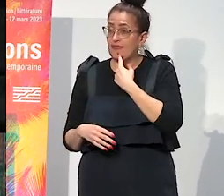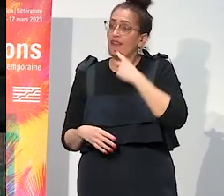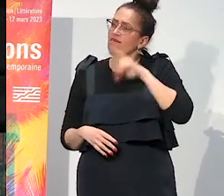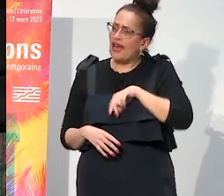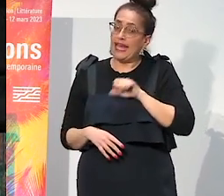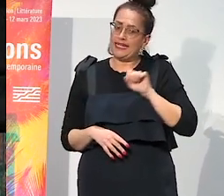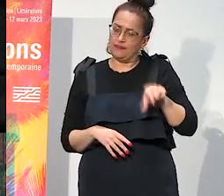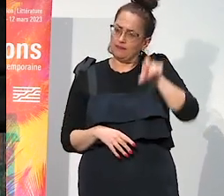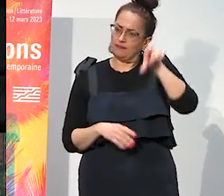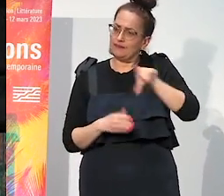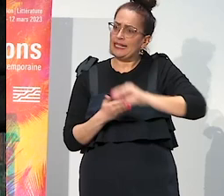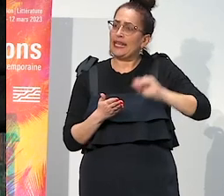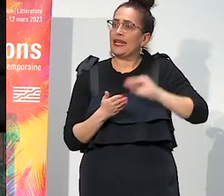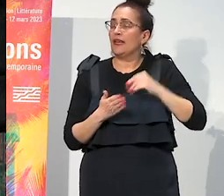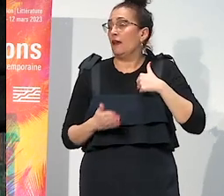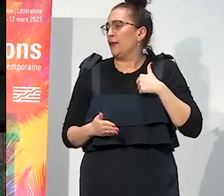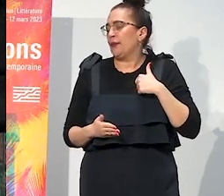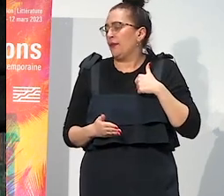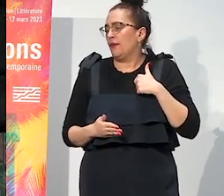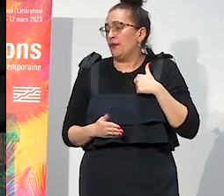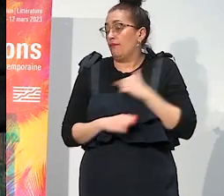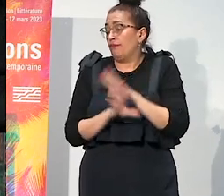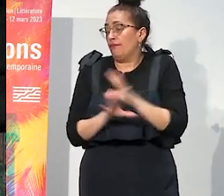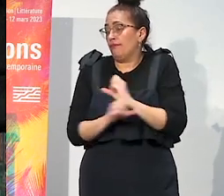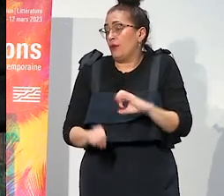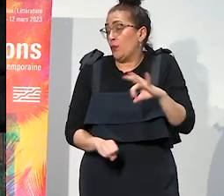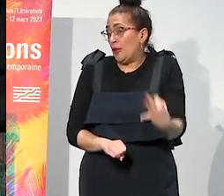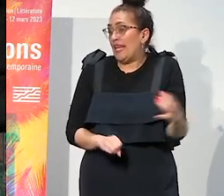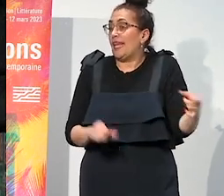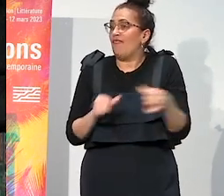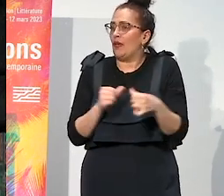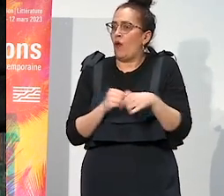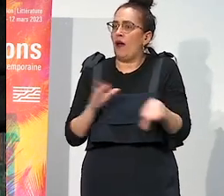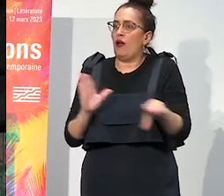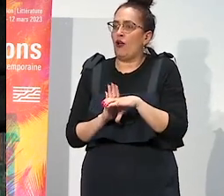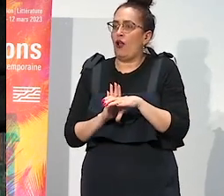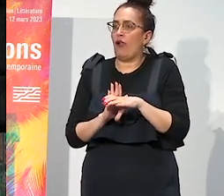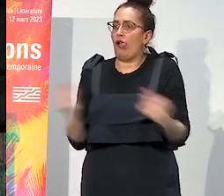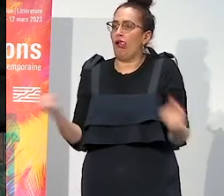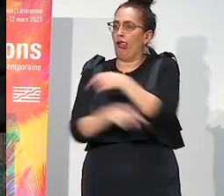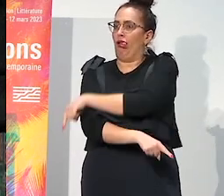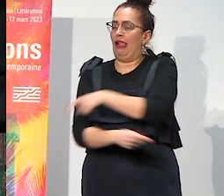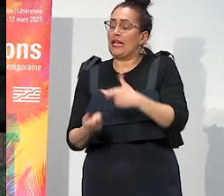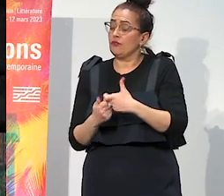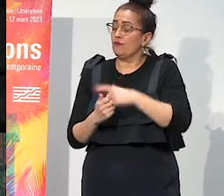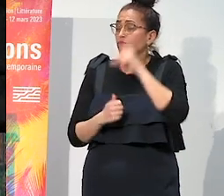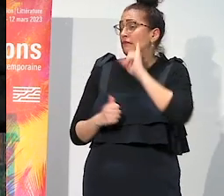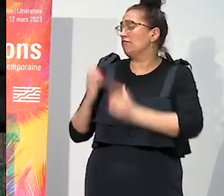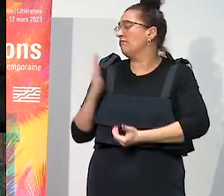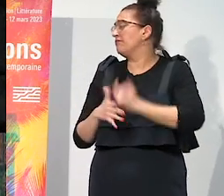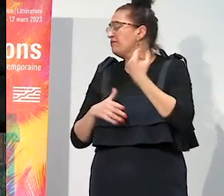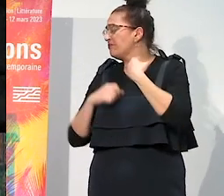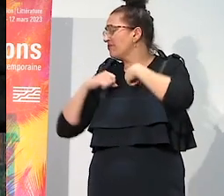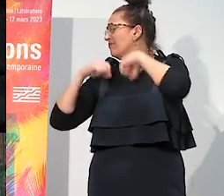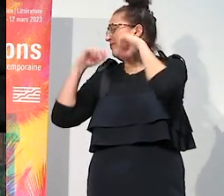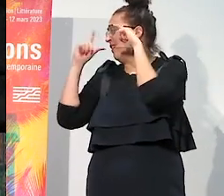c'est vraiment une belle autrice. Et elle a juste inversé les codes. C'est-à-dire, c'est l'histoire d'une fille qui se réveille un matin et qui,